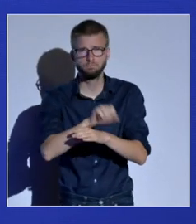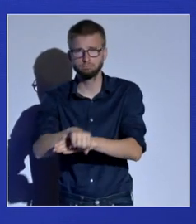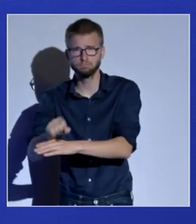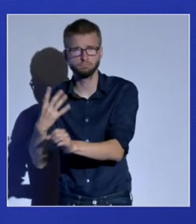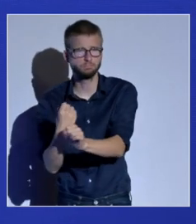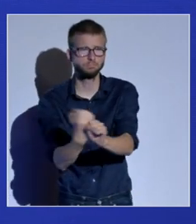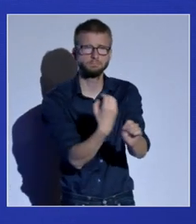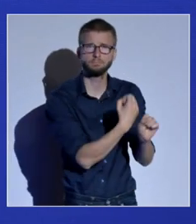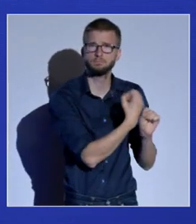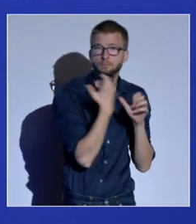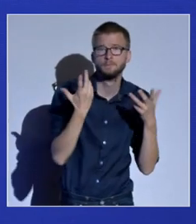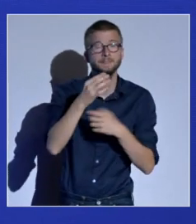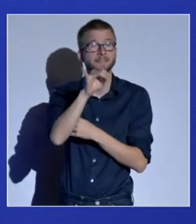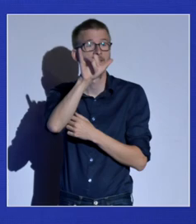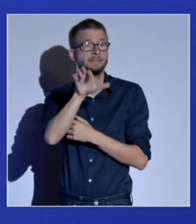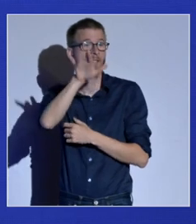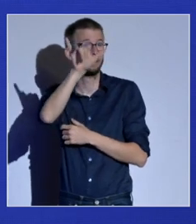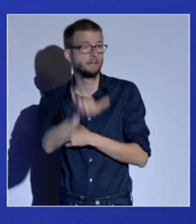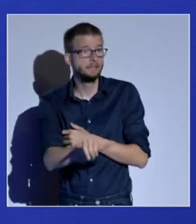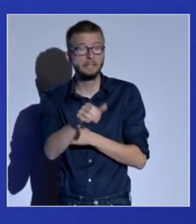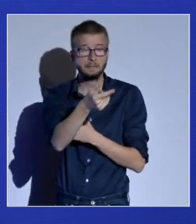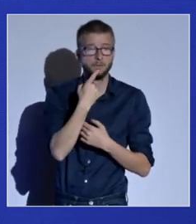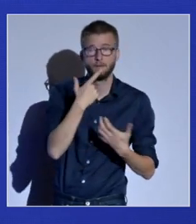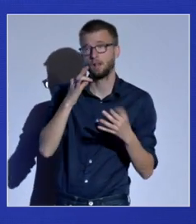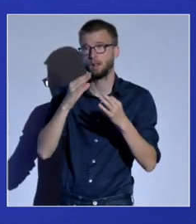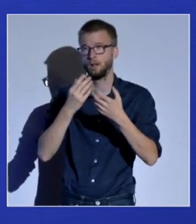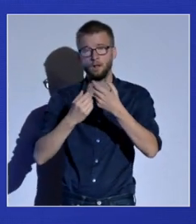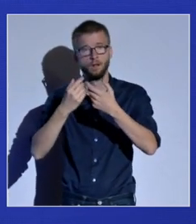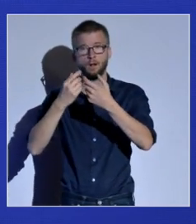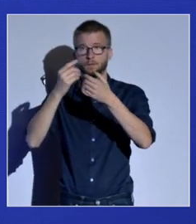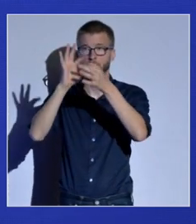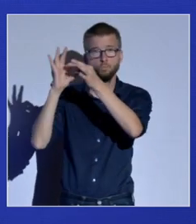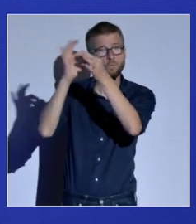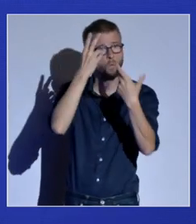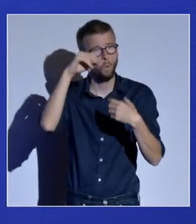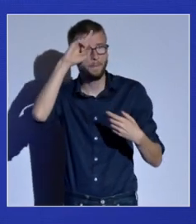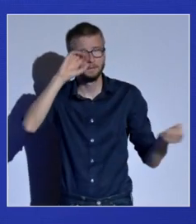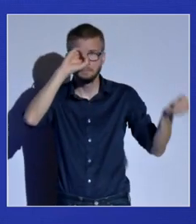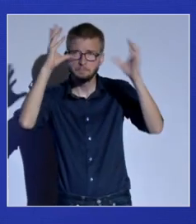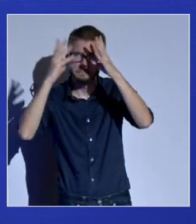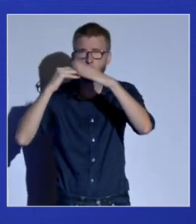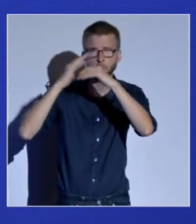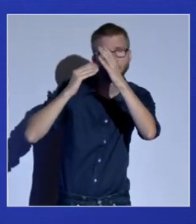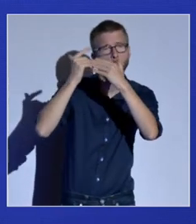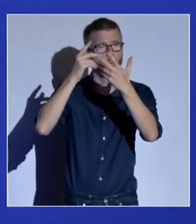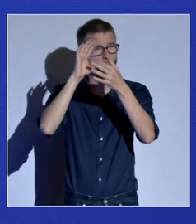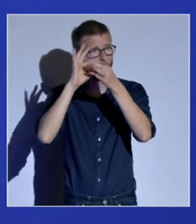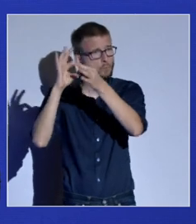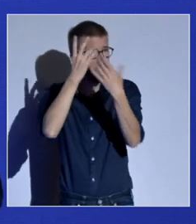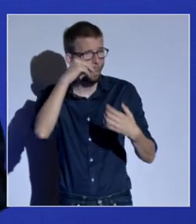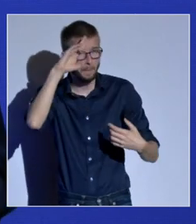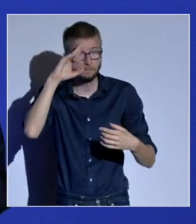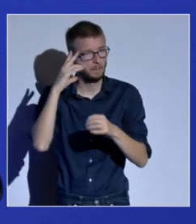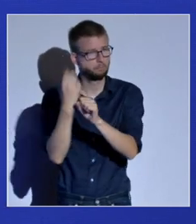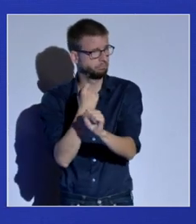évoqués magnifiquement dans la conception européenne, dans la conception de l'Union européenne. Ce combat-là, nous